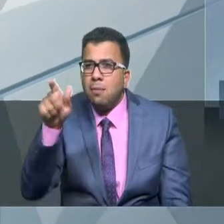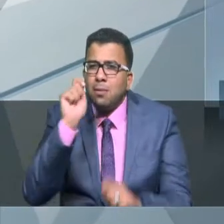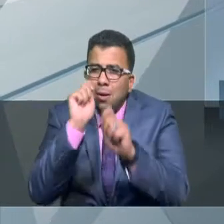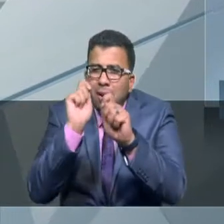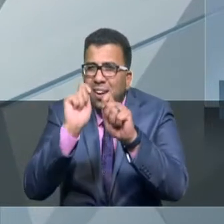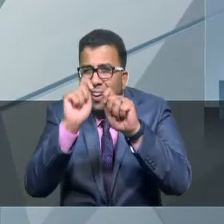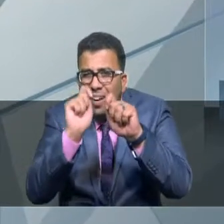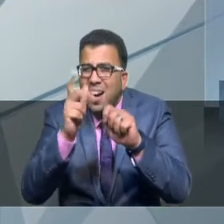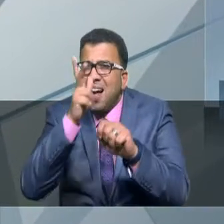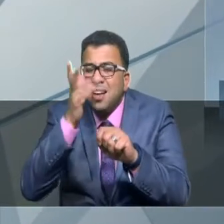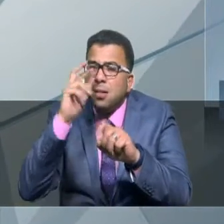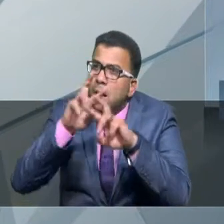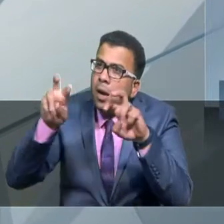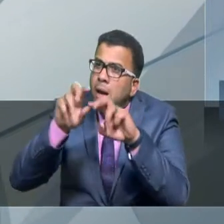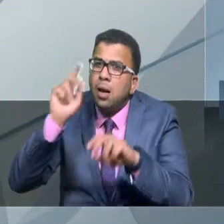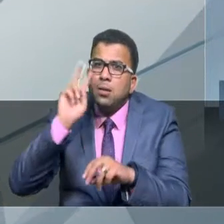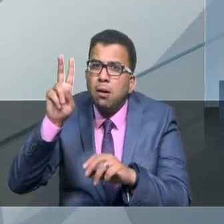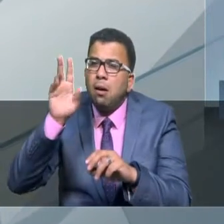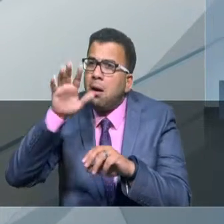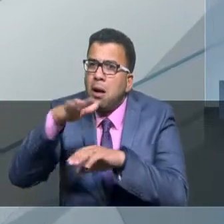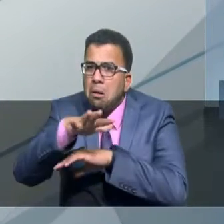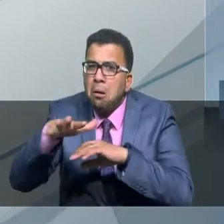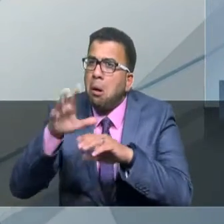الموجودة، وجود أيضا